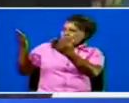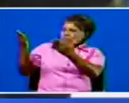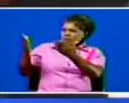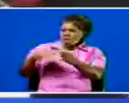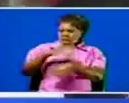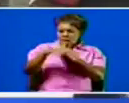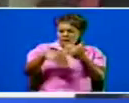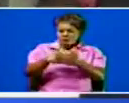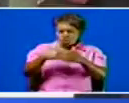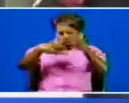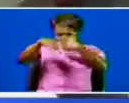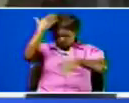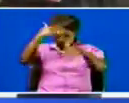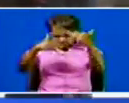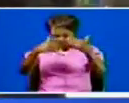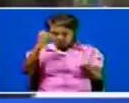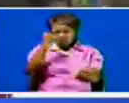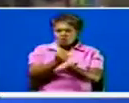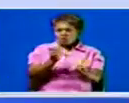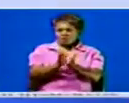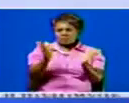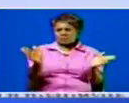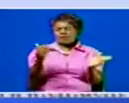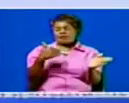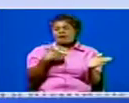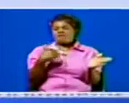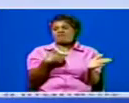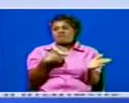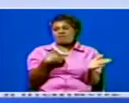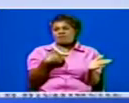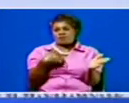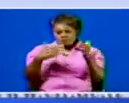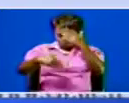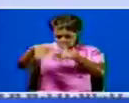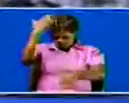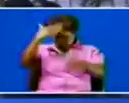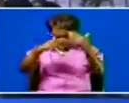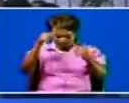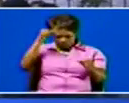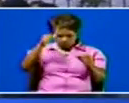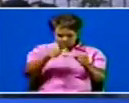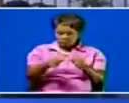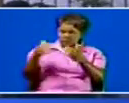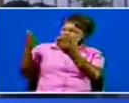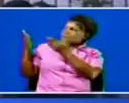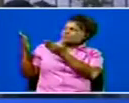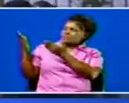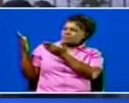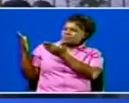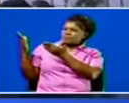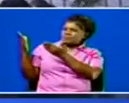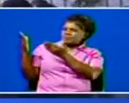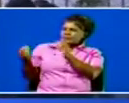chuo au jengo la ofisi za umma nchini hapa. Chuo hiki cha kumbukumbu ya wapigania uhuru wa Afrika